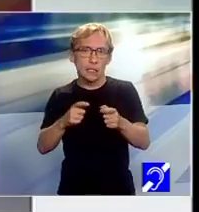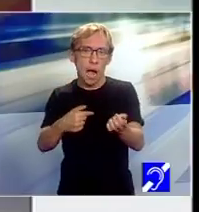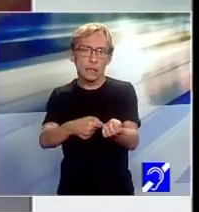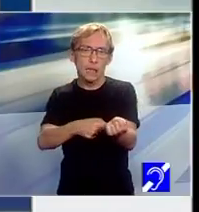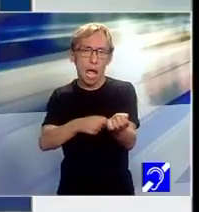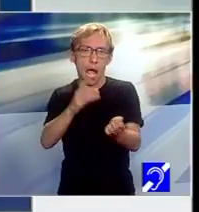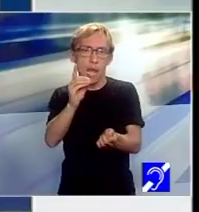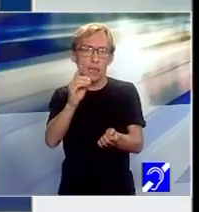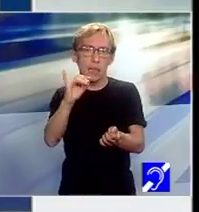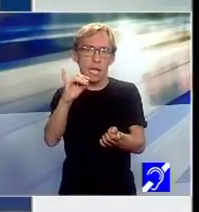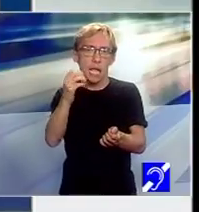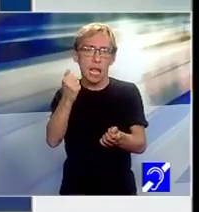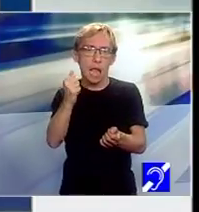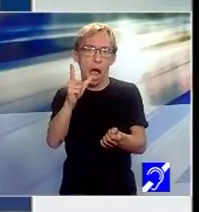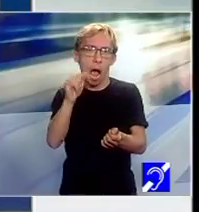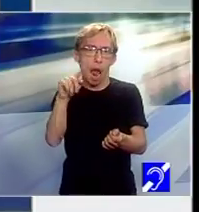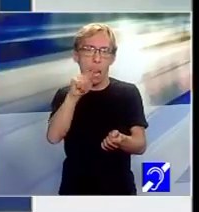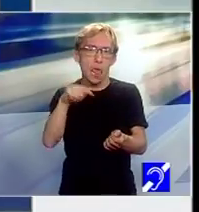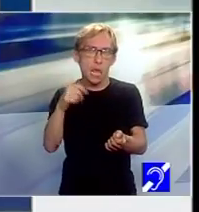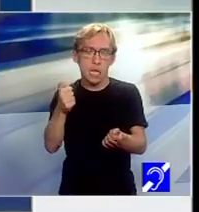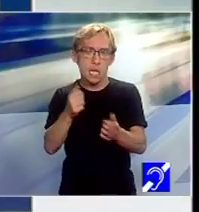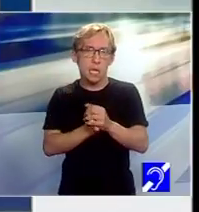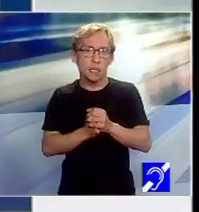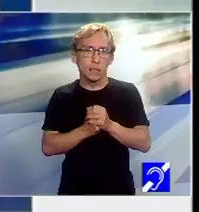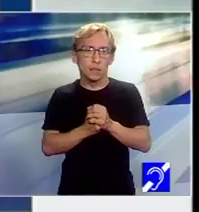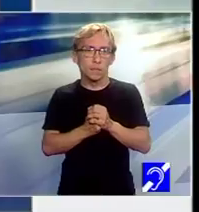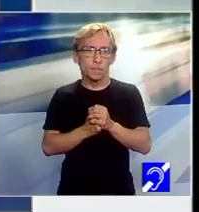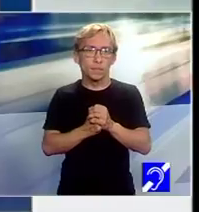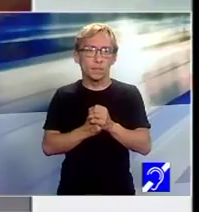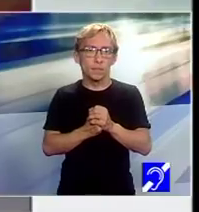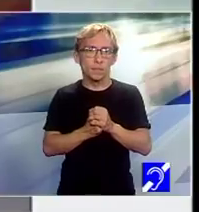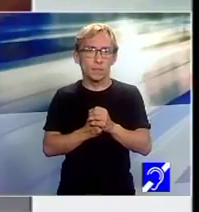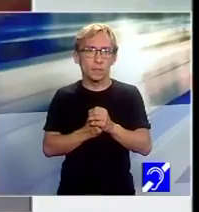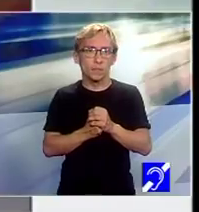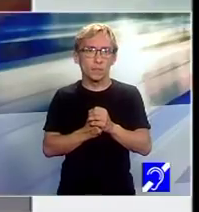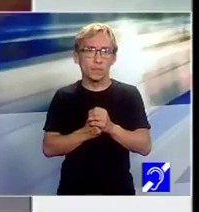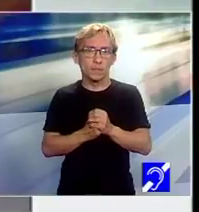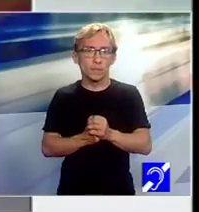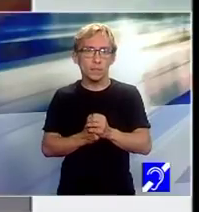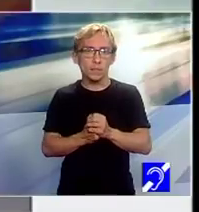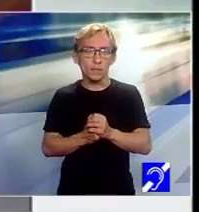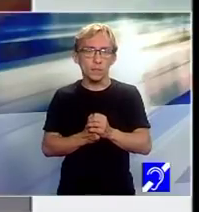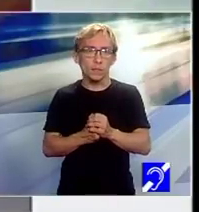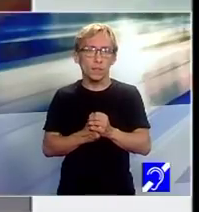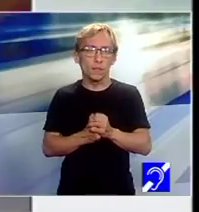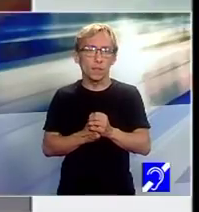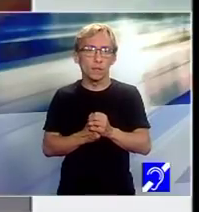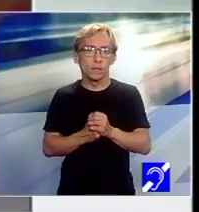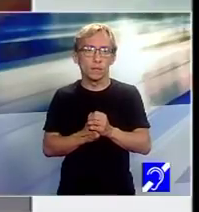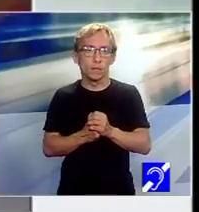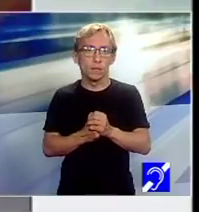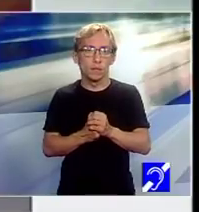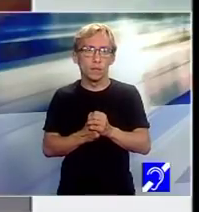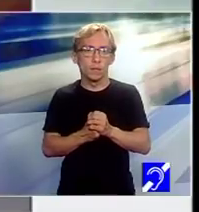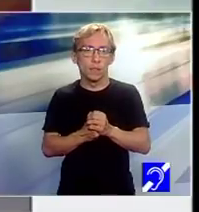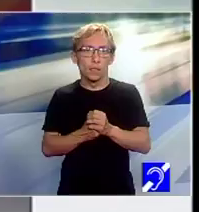mai primitoare și mai actuală, să spunem așa, din punct de vedere al aspectului. Da, deci îmi vine